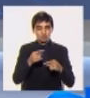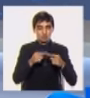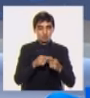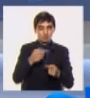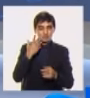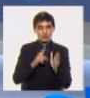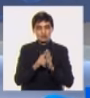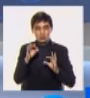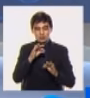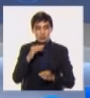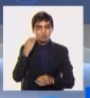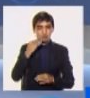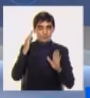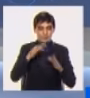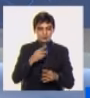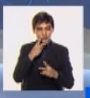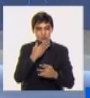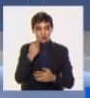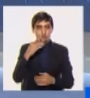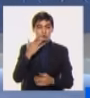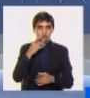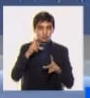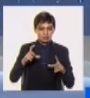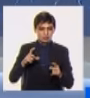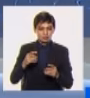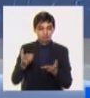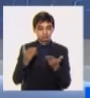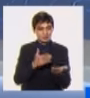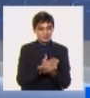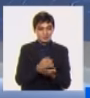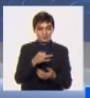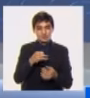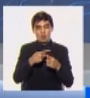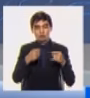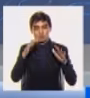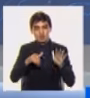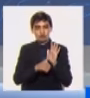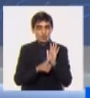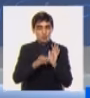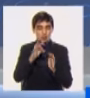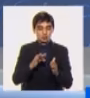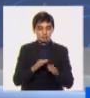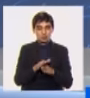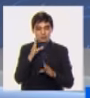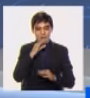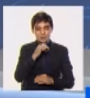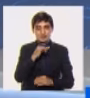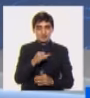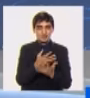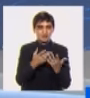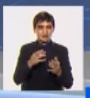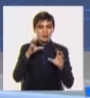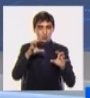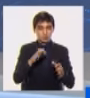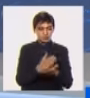несмотря на это в турции готовятся к наплыву туристов там планирует заполнить отеле на 60 процентов на курортах вели особые правила